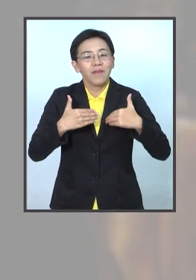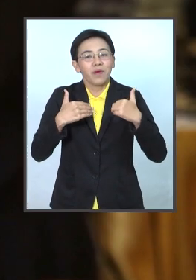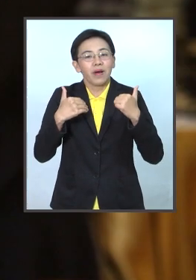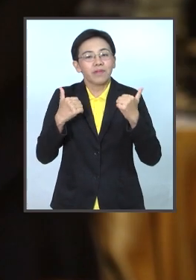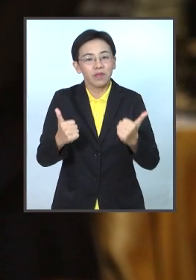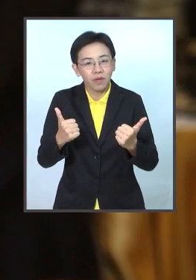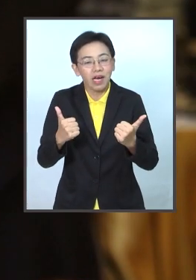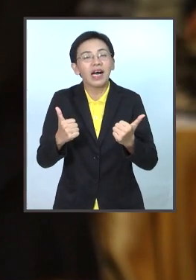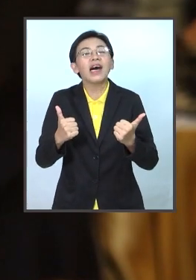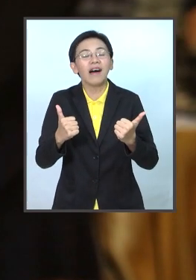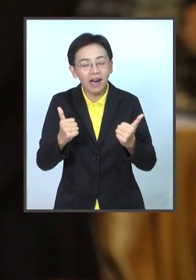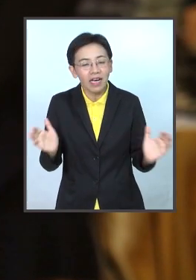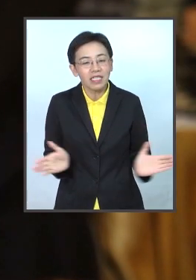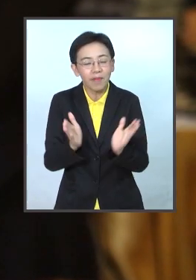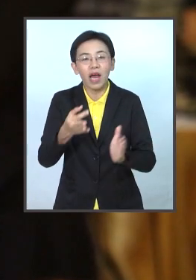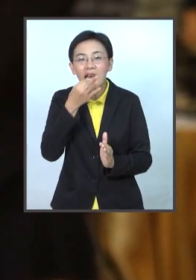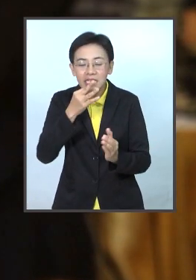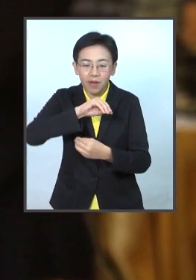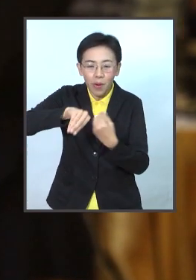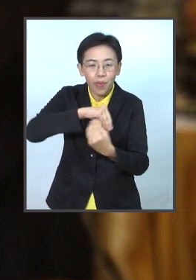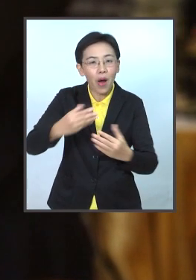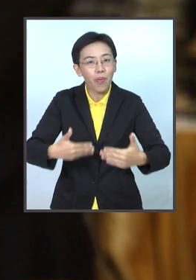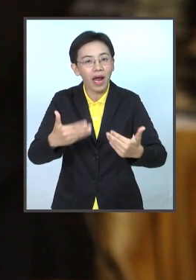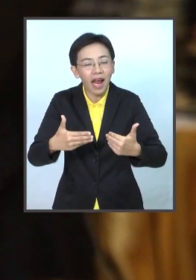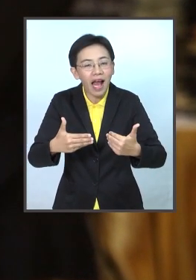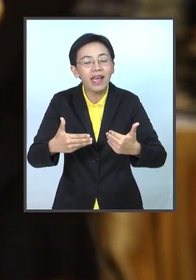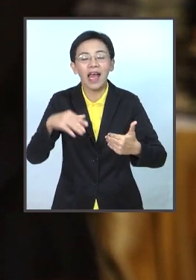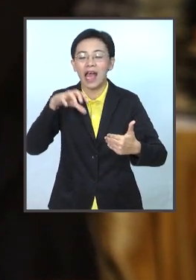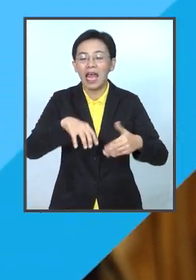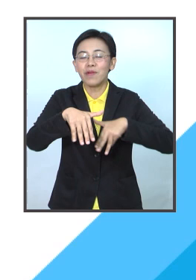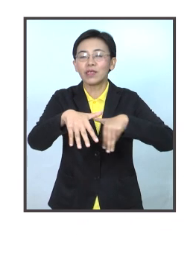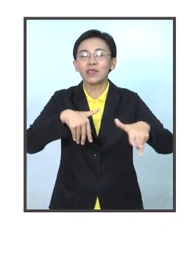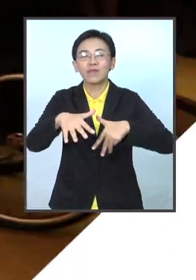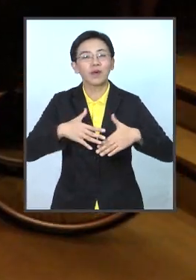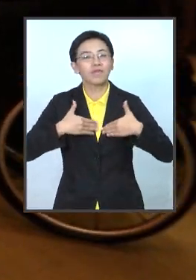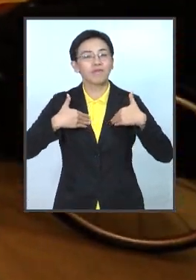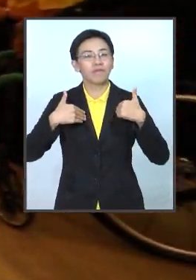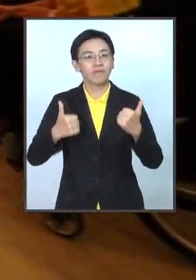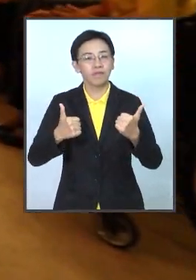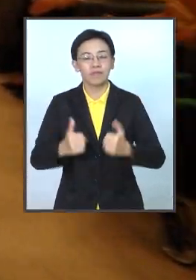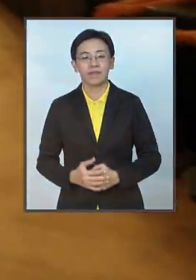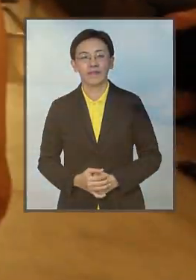างสุขภายใต้ธีมงานสร้างอาชีพสร้างรายได้สู่เมืองสร้างสุข